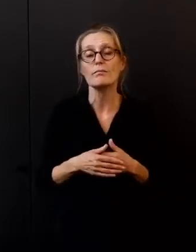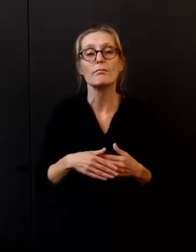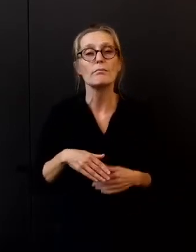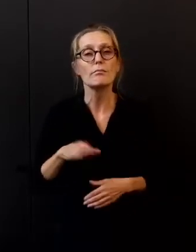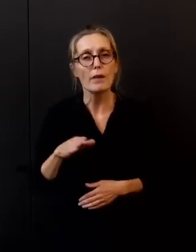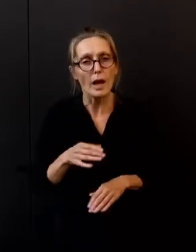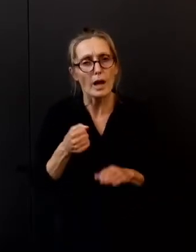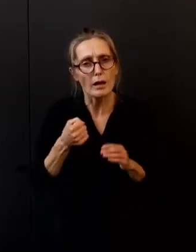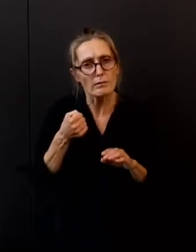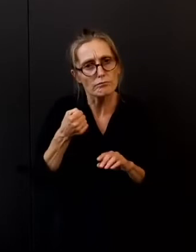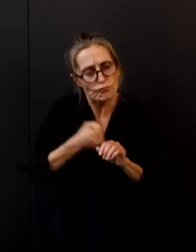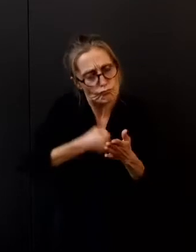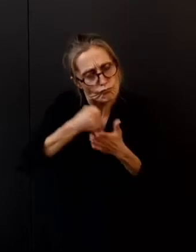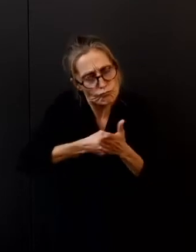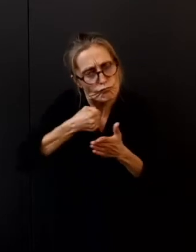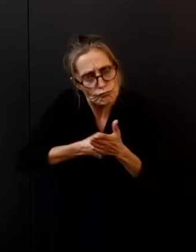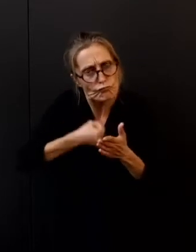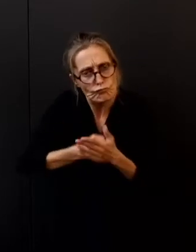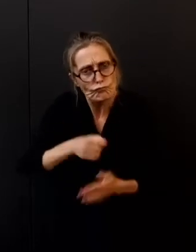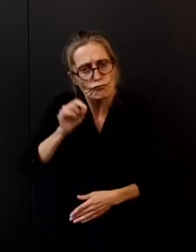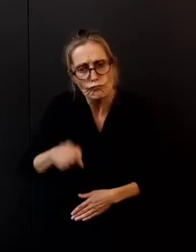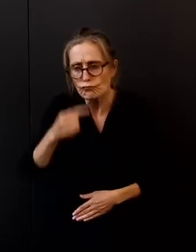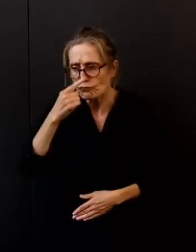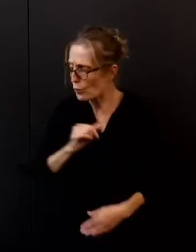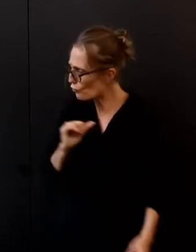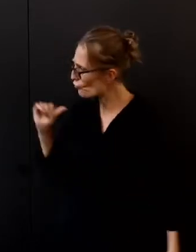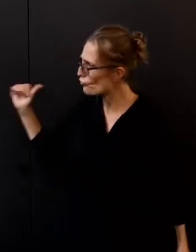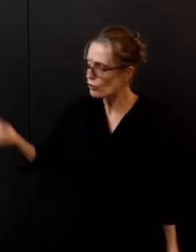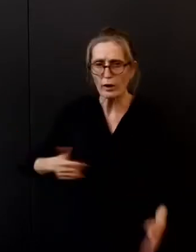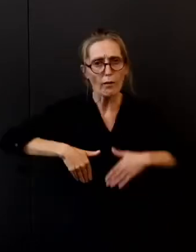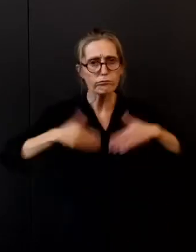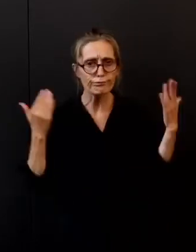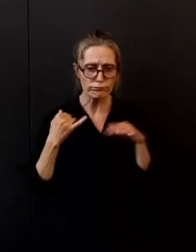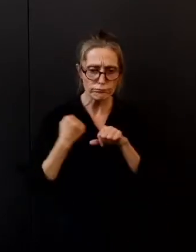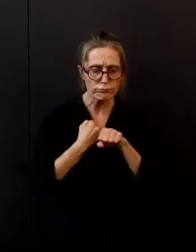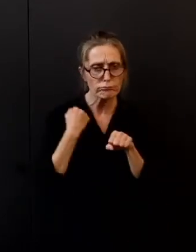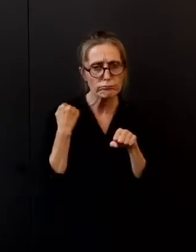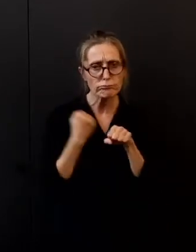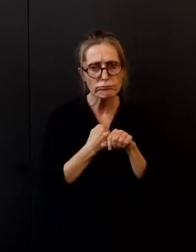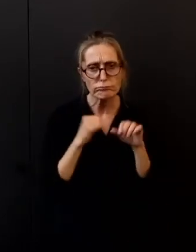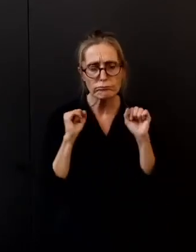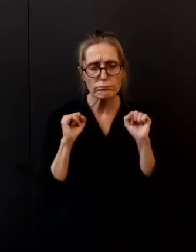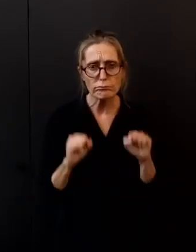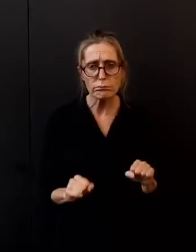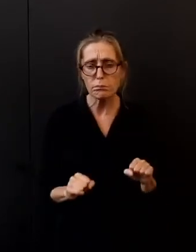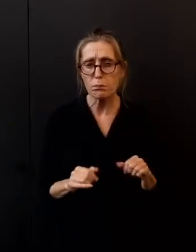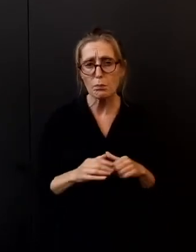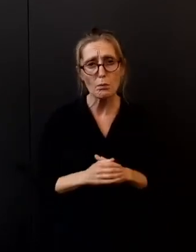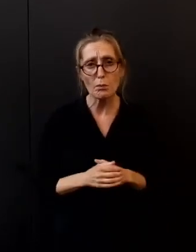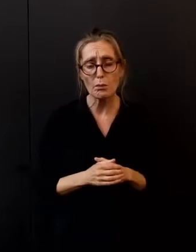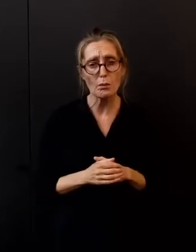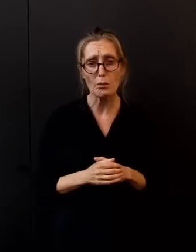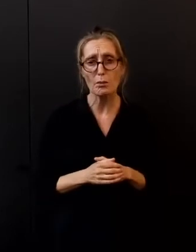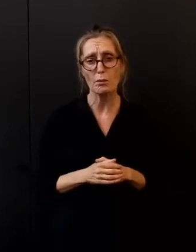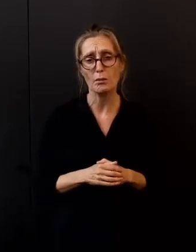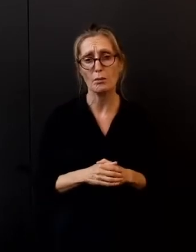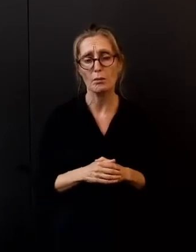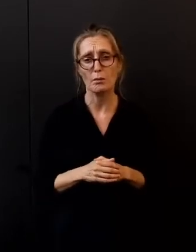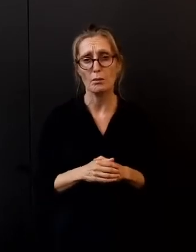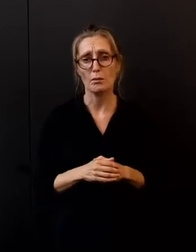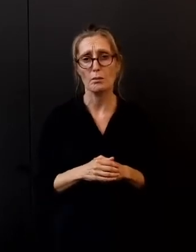faut persévérer, il y a de la place pour tout le monde dans ce milieu.